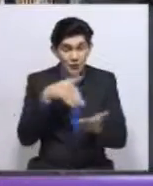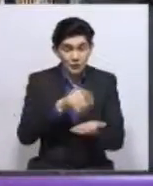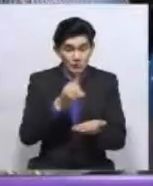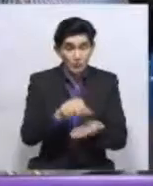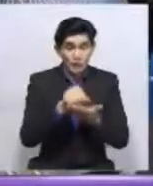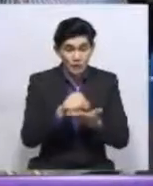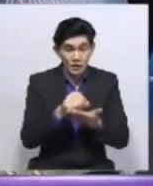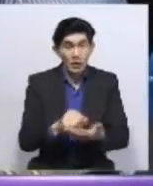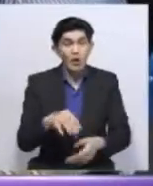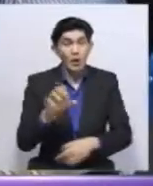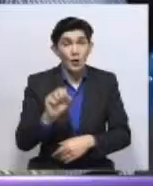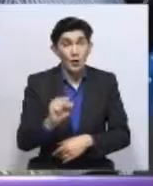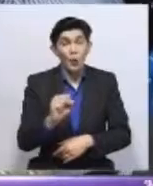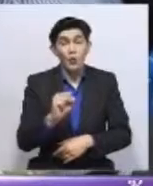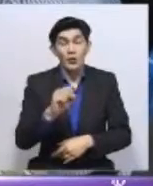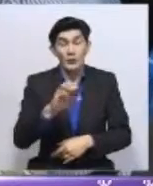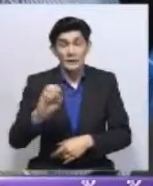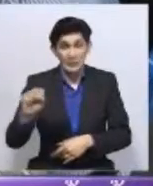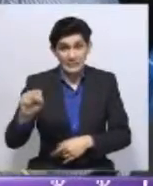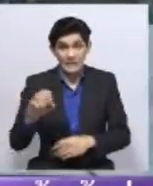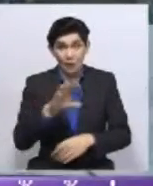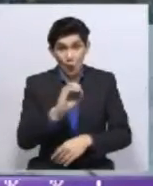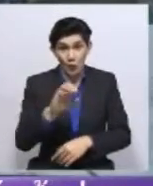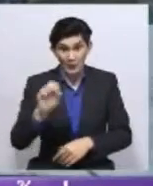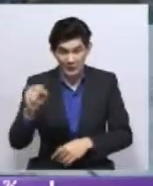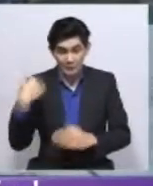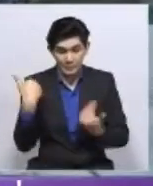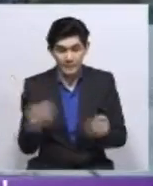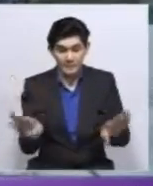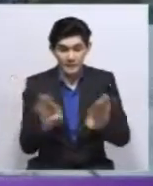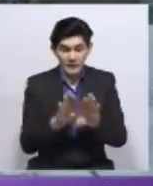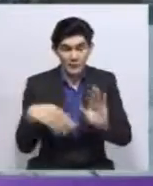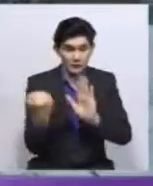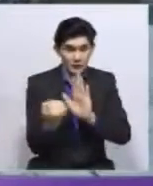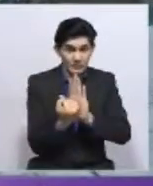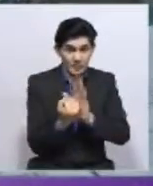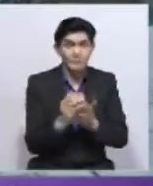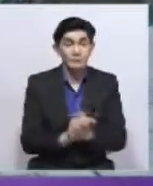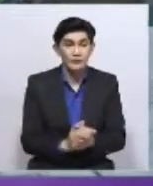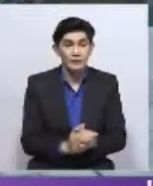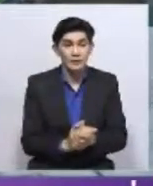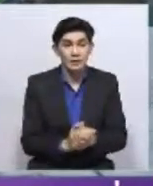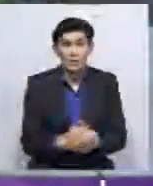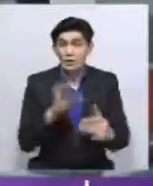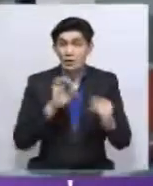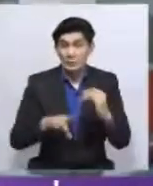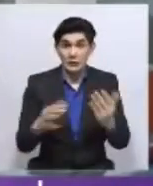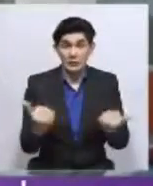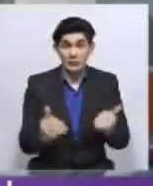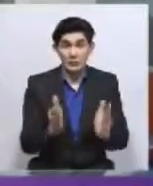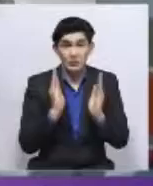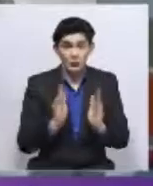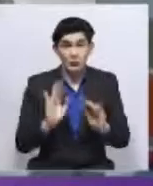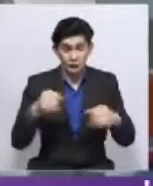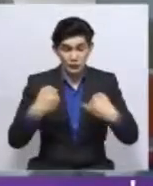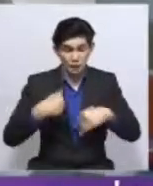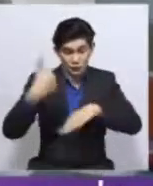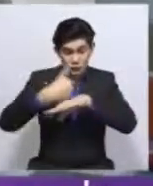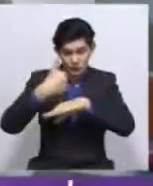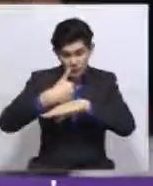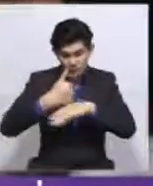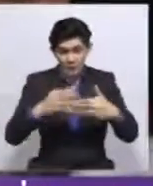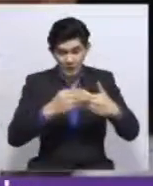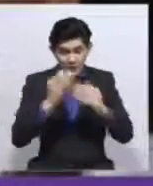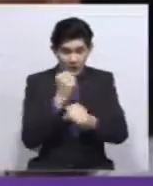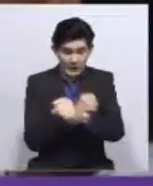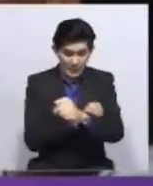การเบ็ดเสร็จหรือ One Stop Service OSS จะปิดการรับลงทะเบียนทำให้ช่วงโค้งสุดท้ายมีนายจ้างและแรงงานต่างด้